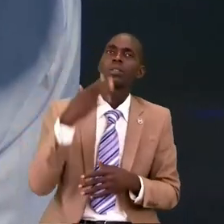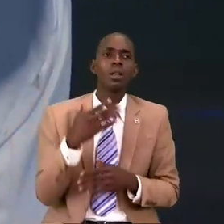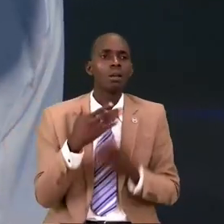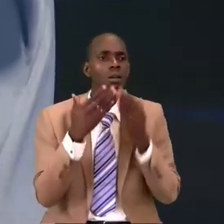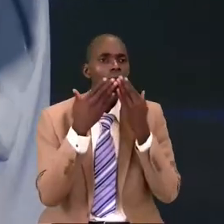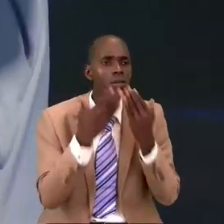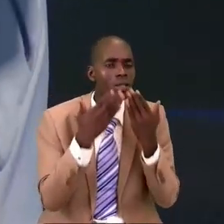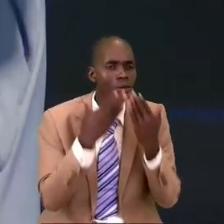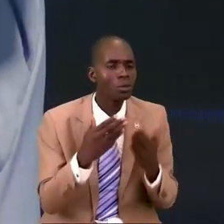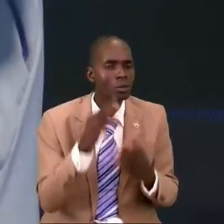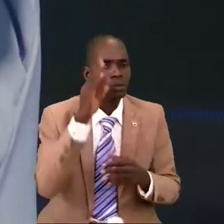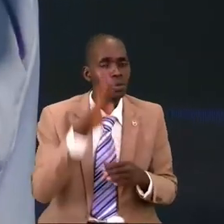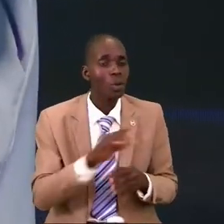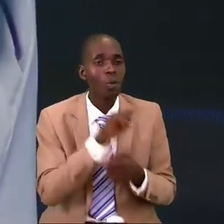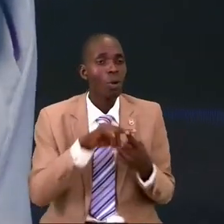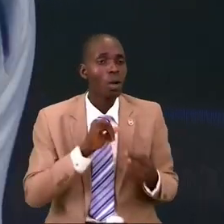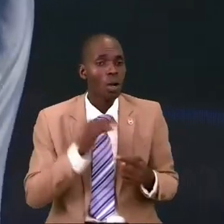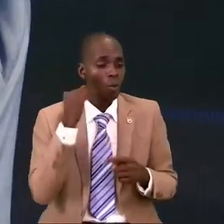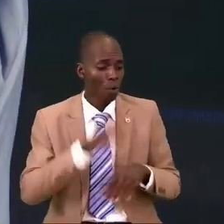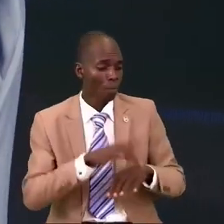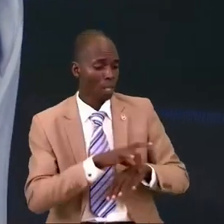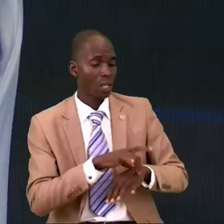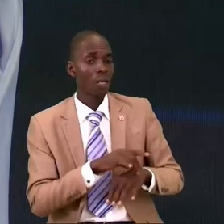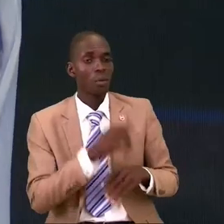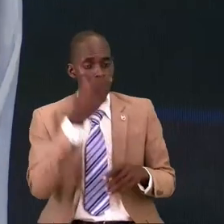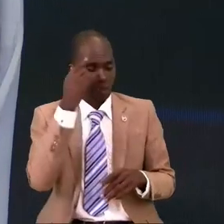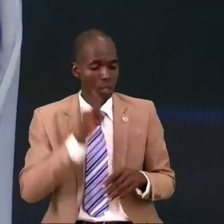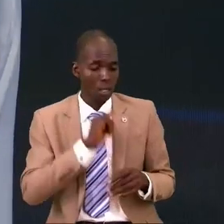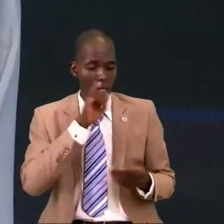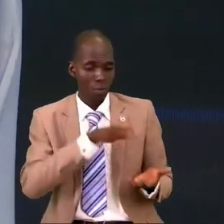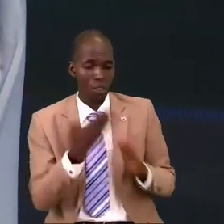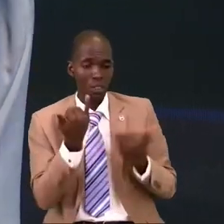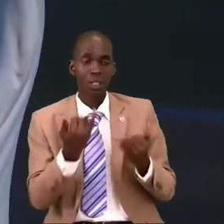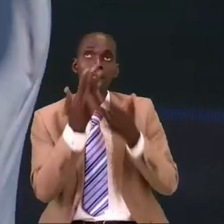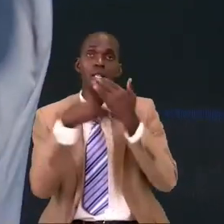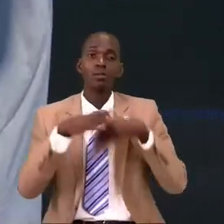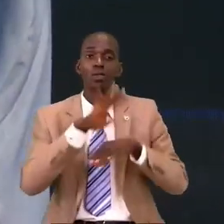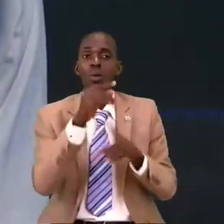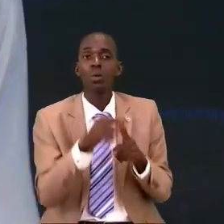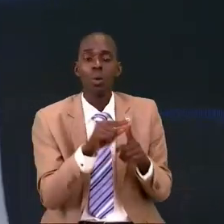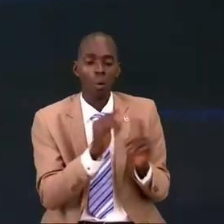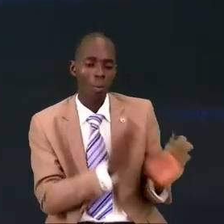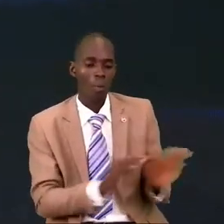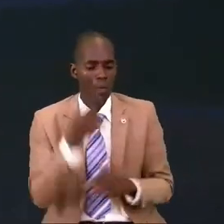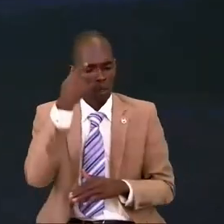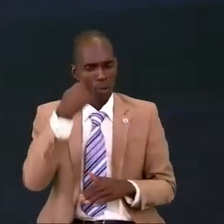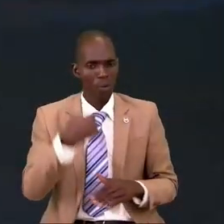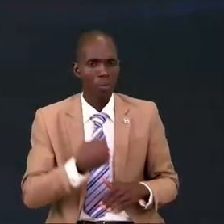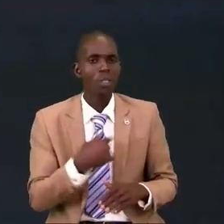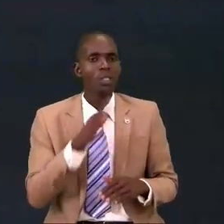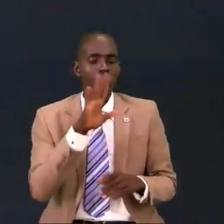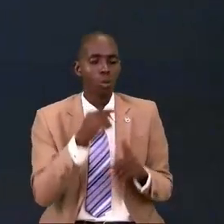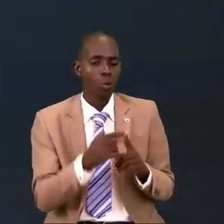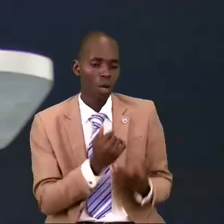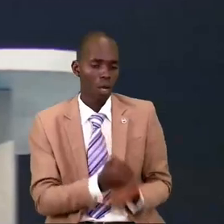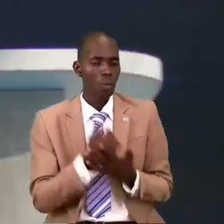côté, ta parole m'a préparé, j'ai le salut et j'ai la joie du salut est dans mon cœur. Et je suis maintenant prêt à passer